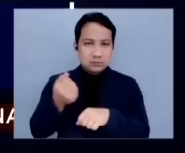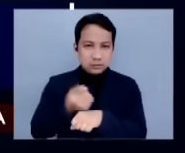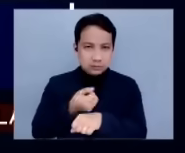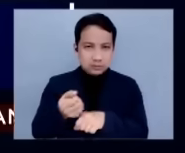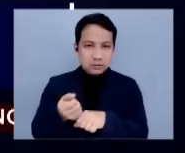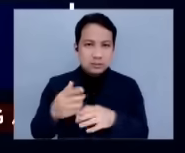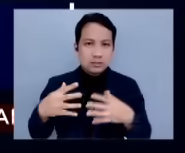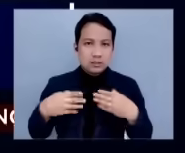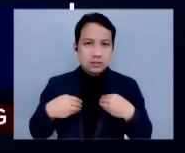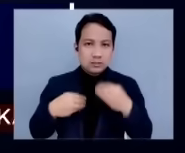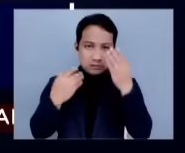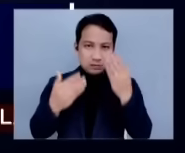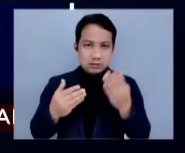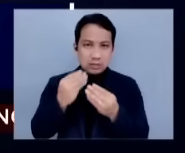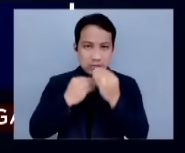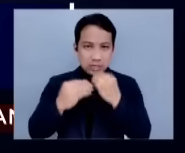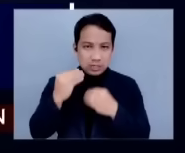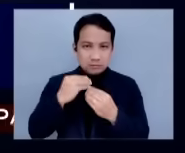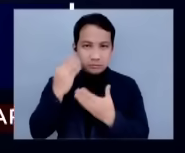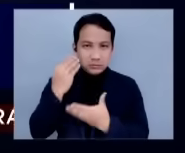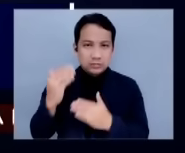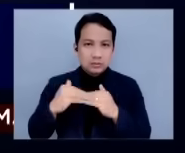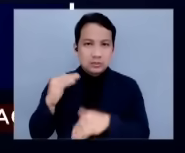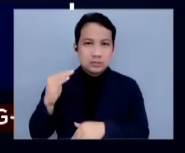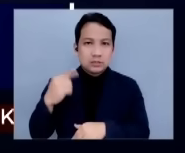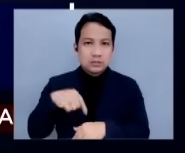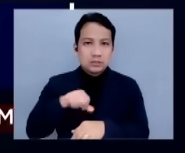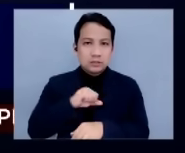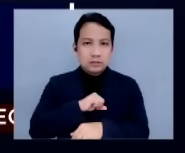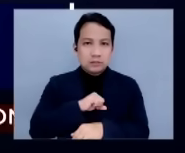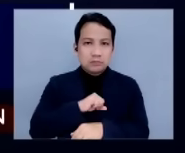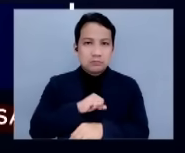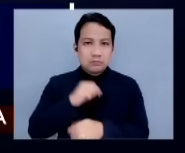silang pagkain, hirap na sila sa kanilang sitwasyon.